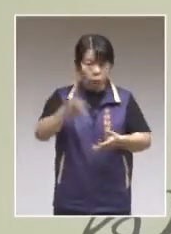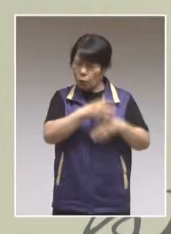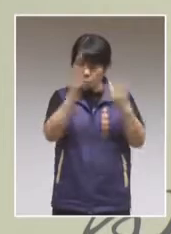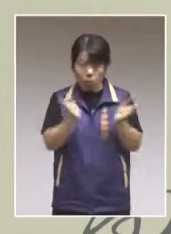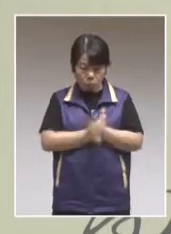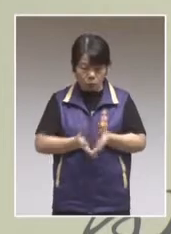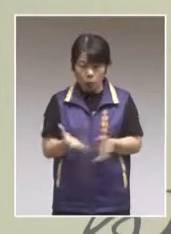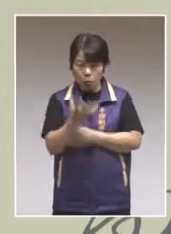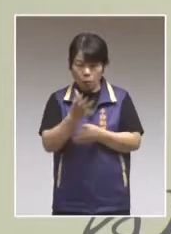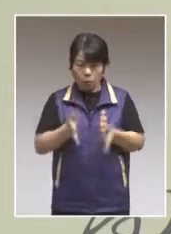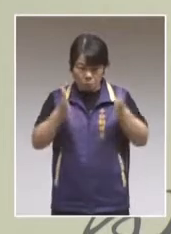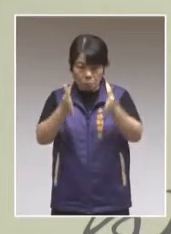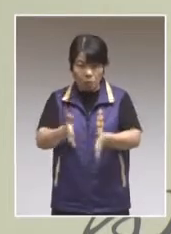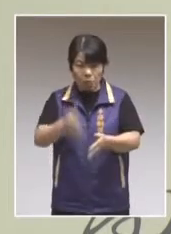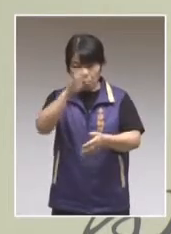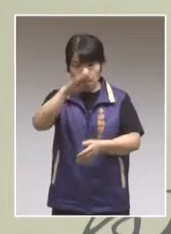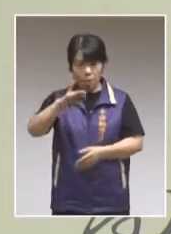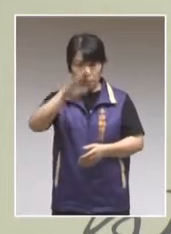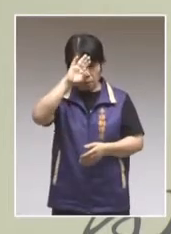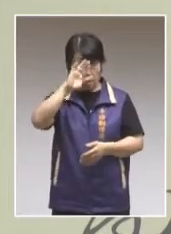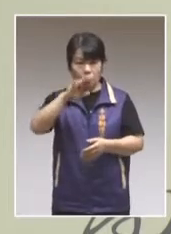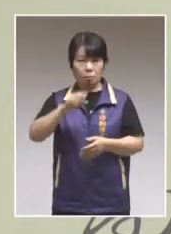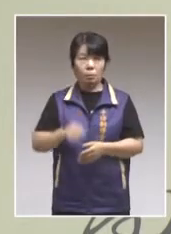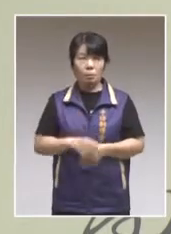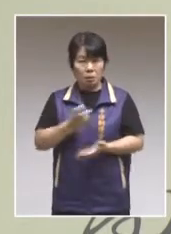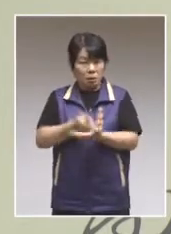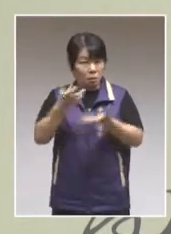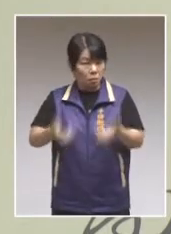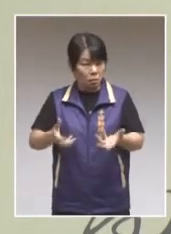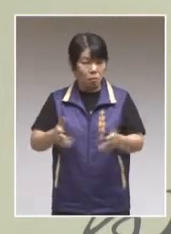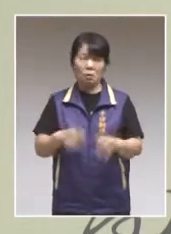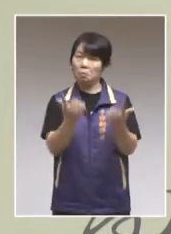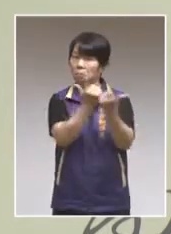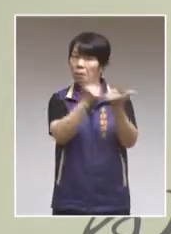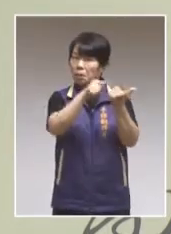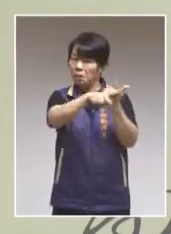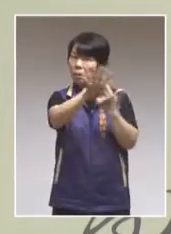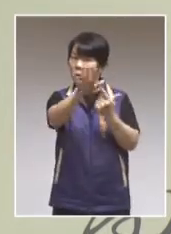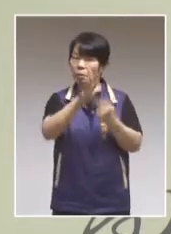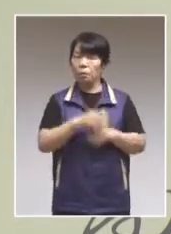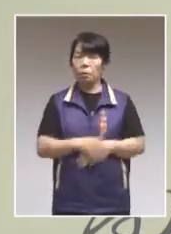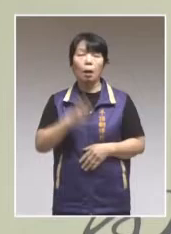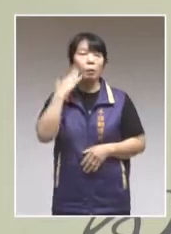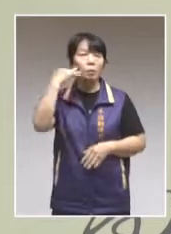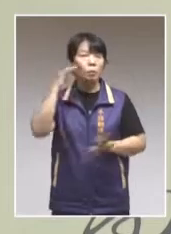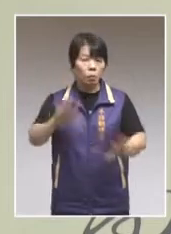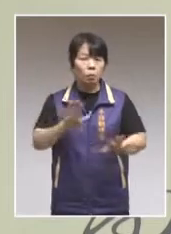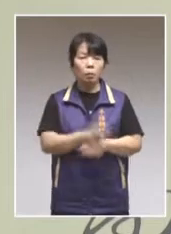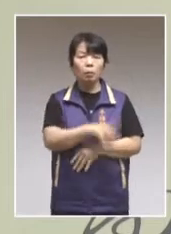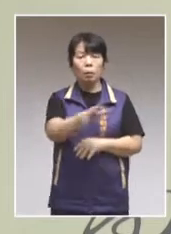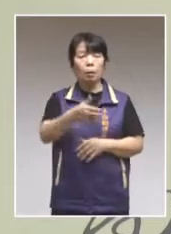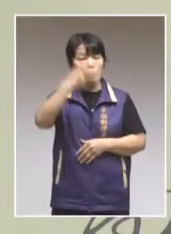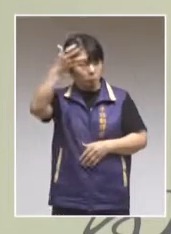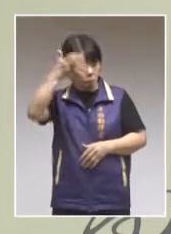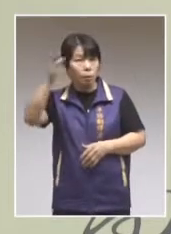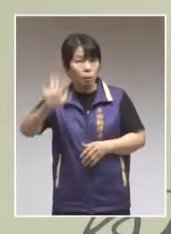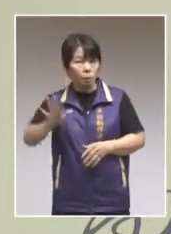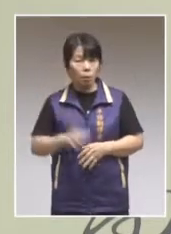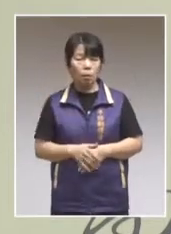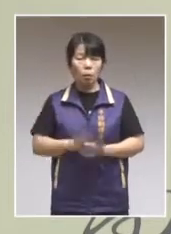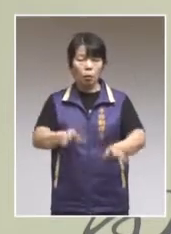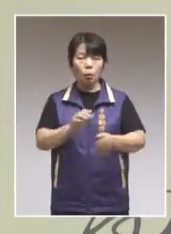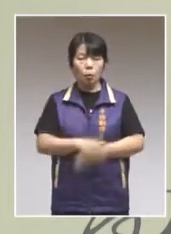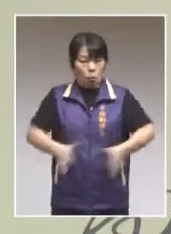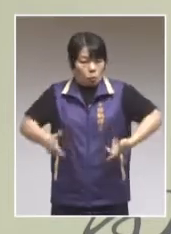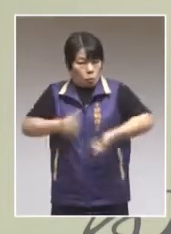以看得到说北部慢慢有一些塞车的情况，那我们慢慢的可以看得到说如果在塞车的时候在光在急诊